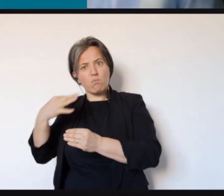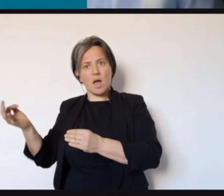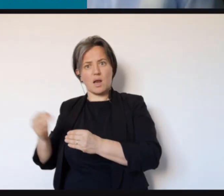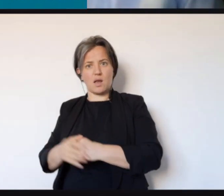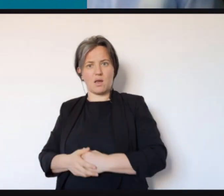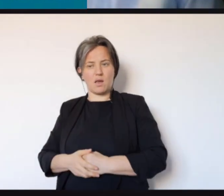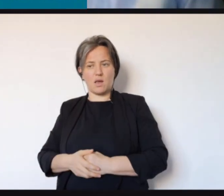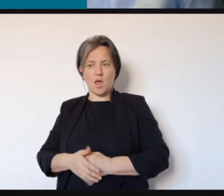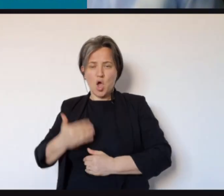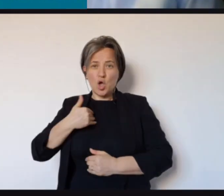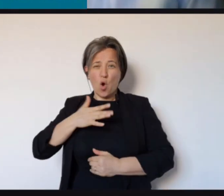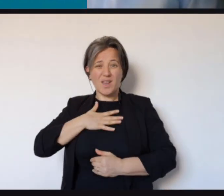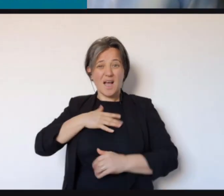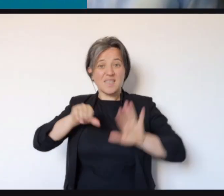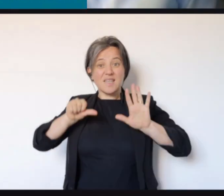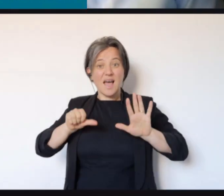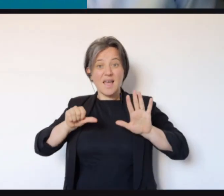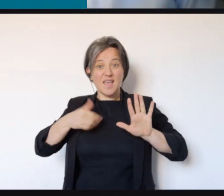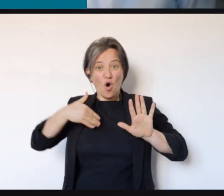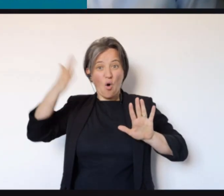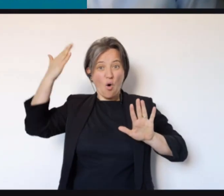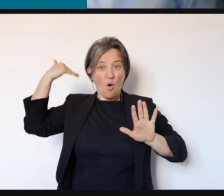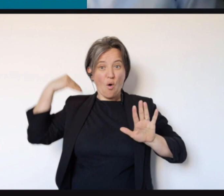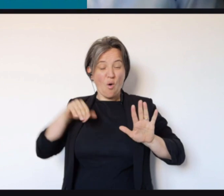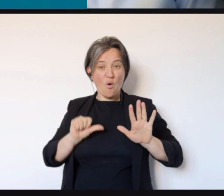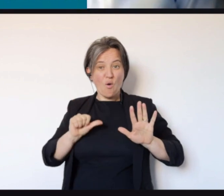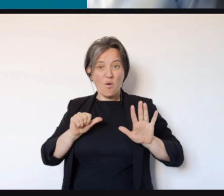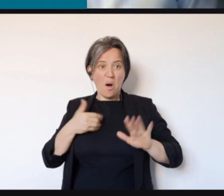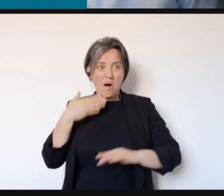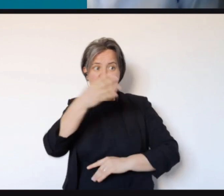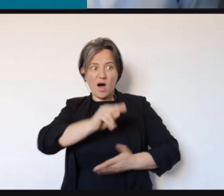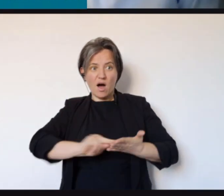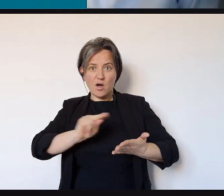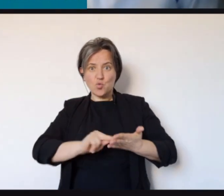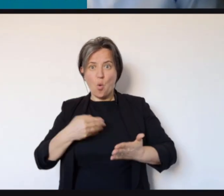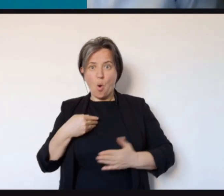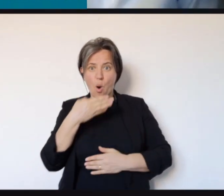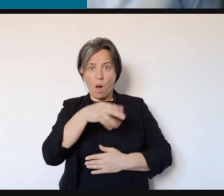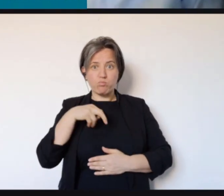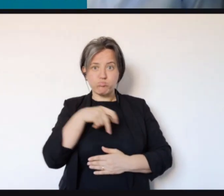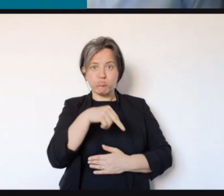stavano facendo. Io avevo 6 anni,